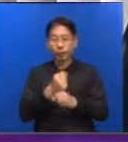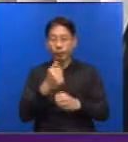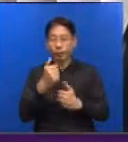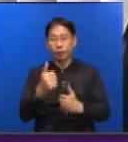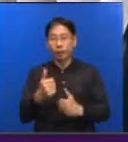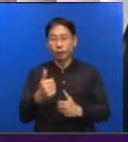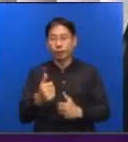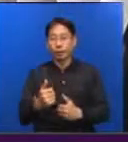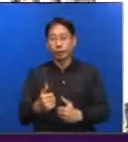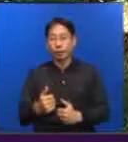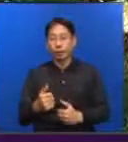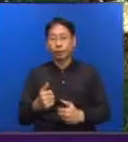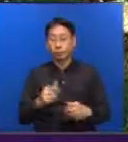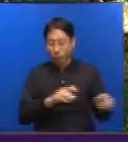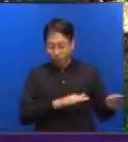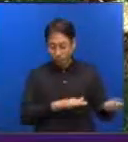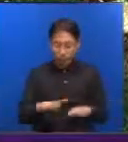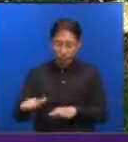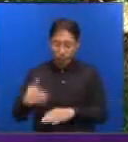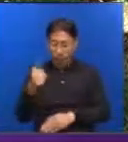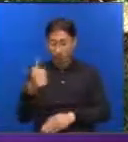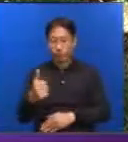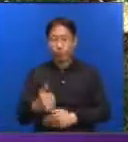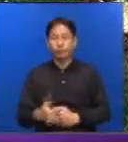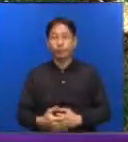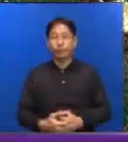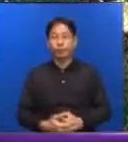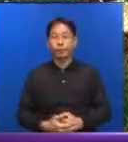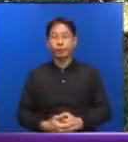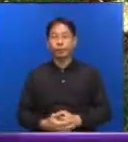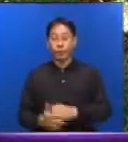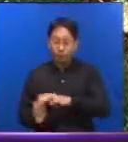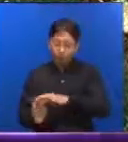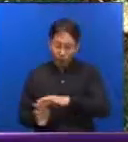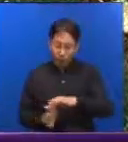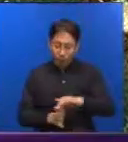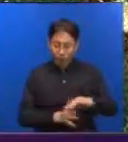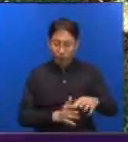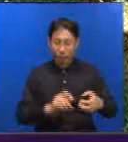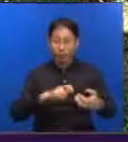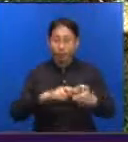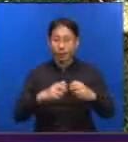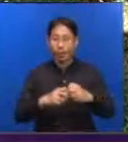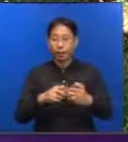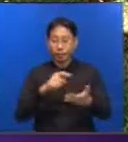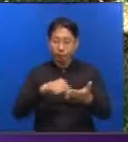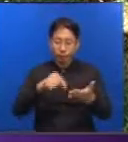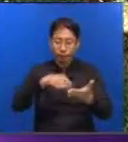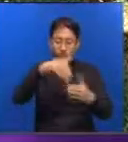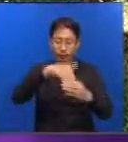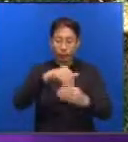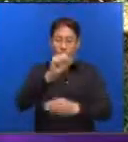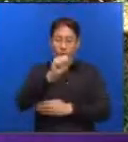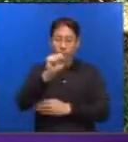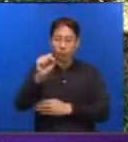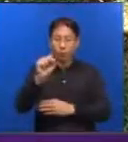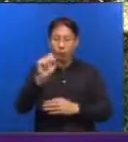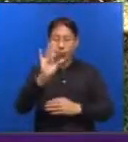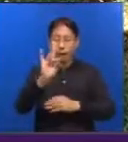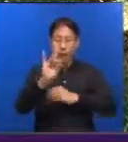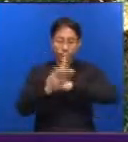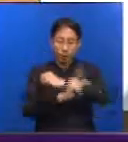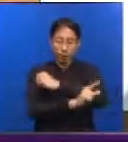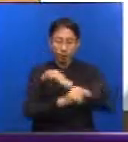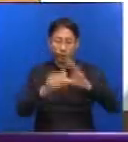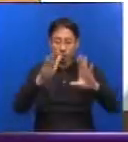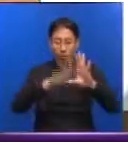ofส่นปัหาของการเลอก tãoของใน 28 เกชภาต้าย brothไม่มีผู้ส